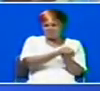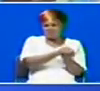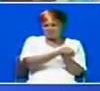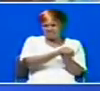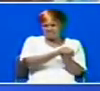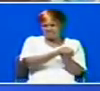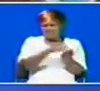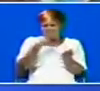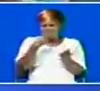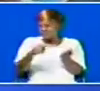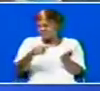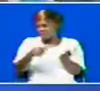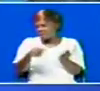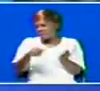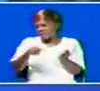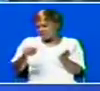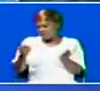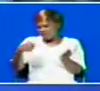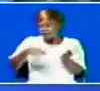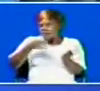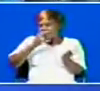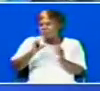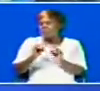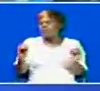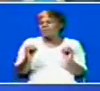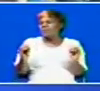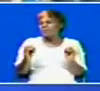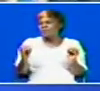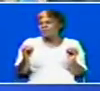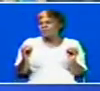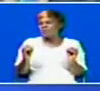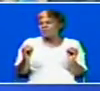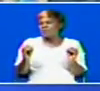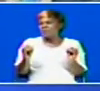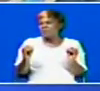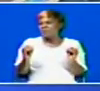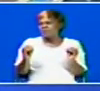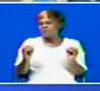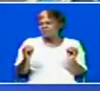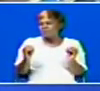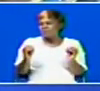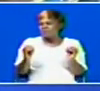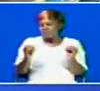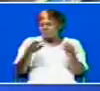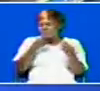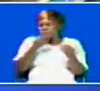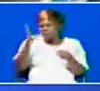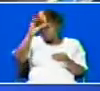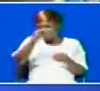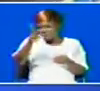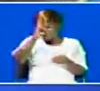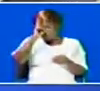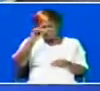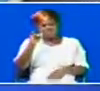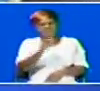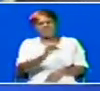mtu akae kando yani alafu hakuna geji tena inakunywa hapo. Eh, takataka wazee wakakaa missing. Eh, hao makalao wakabaki